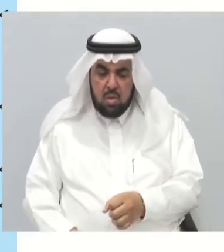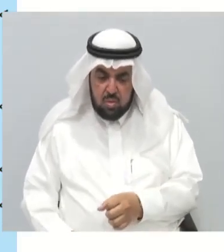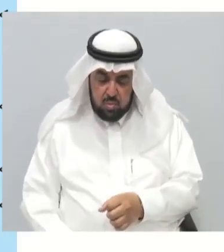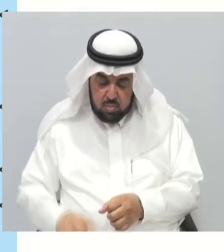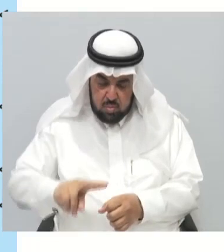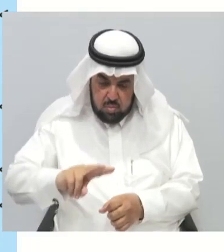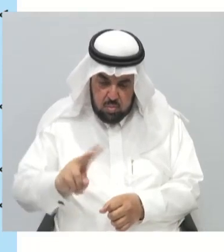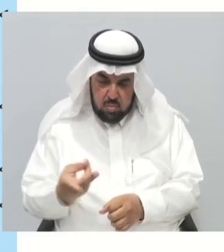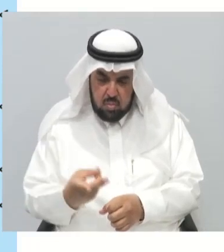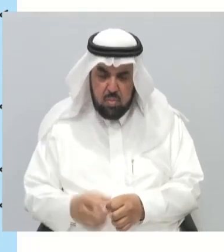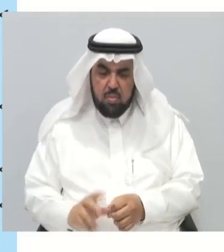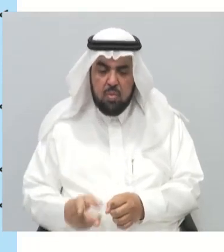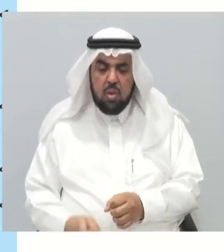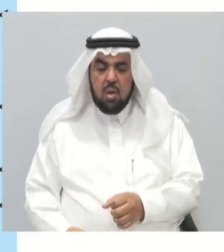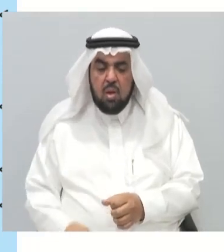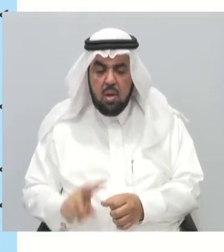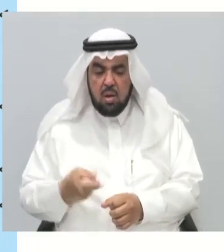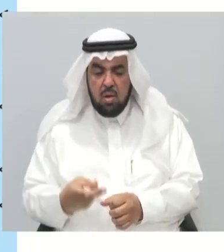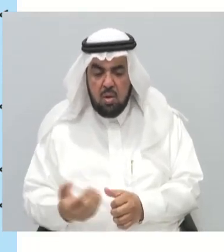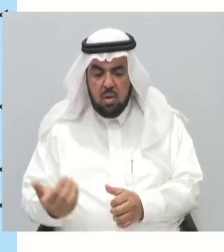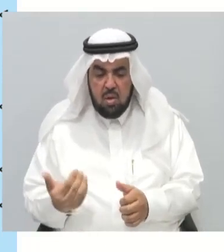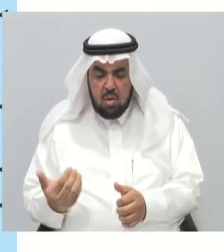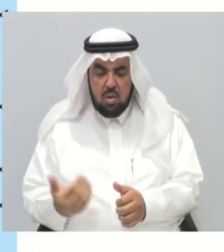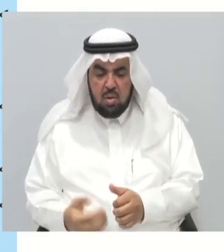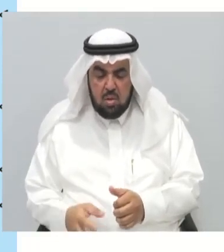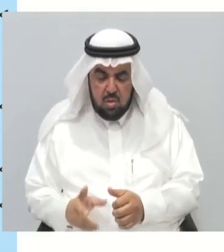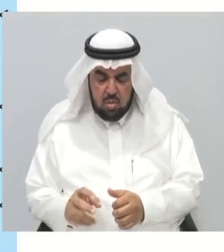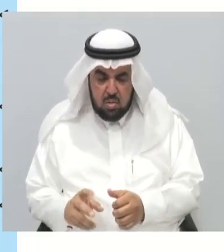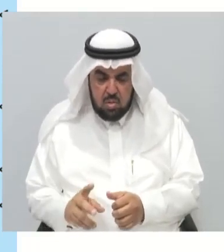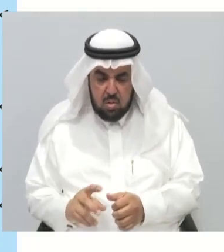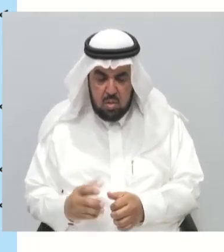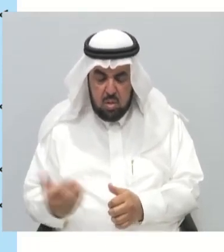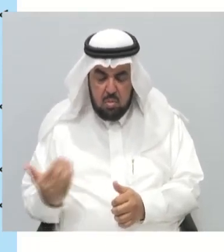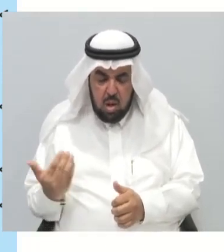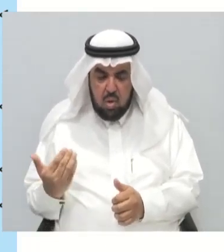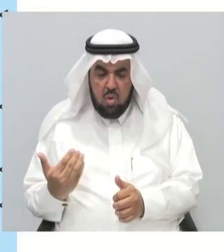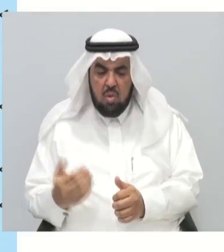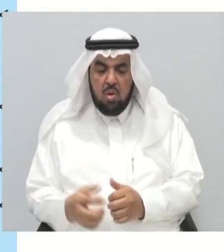راح اغير الفور ورد لما نضغط سهم على راح يظهر لي